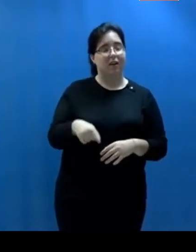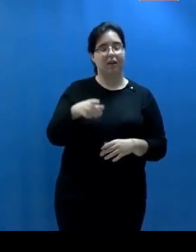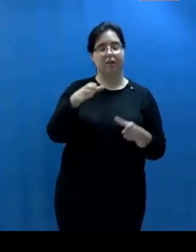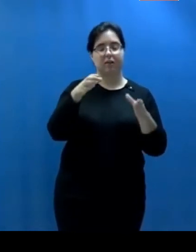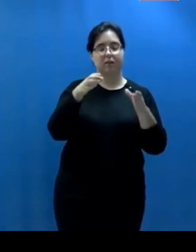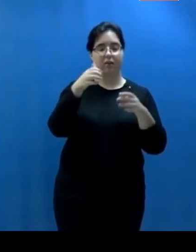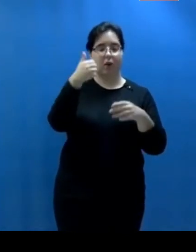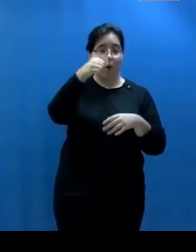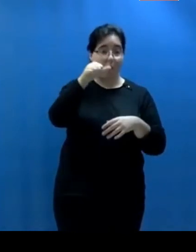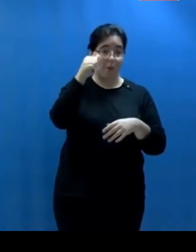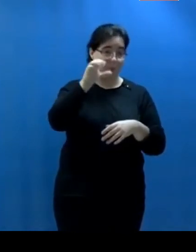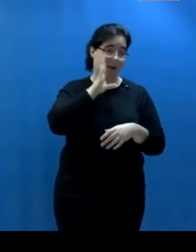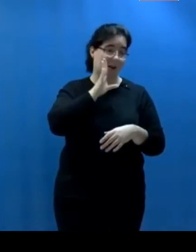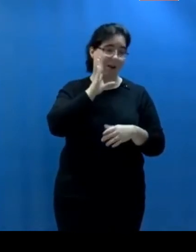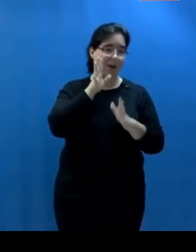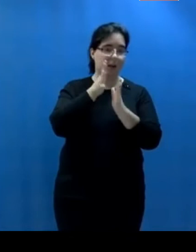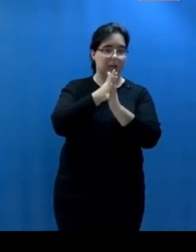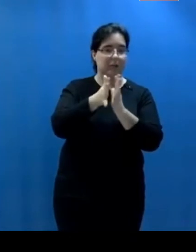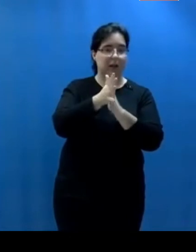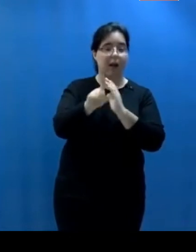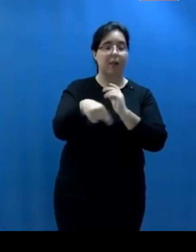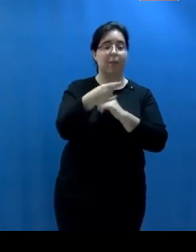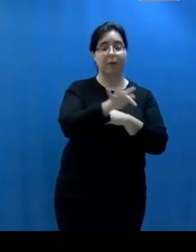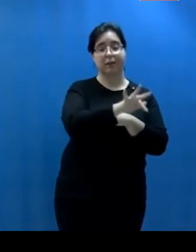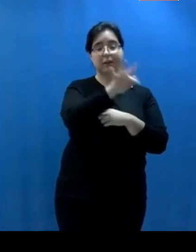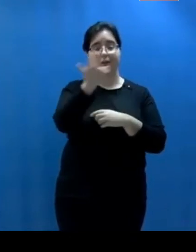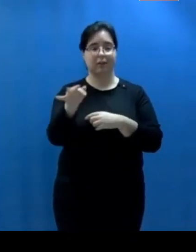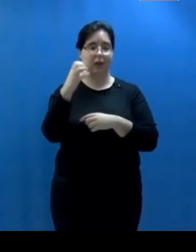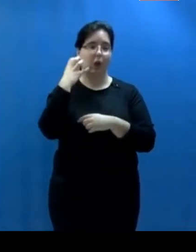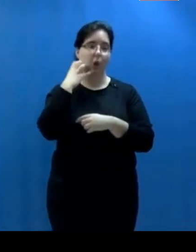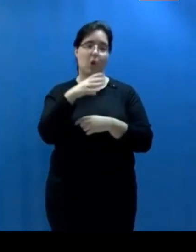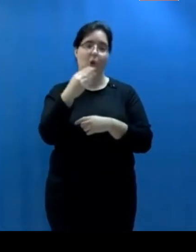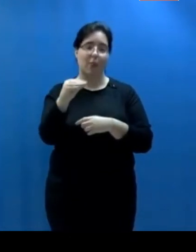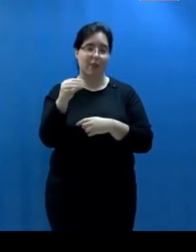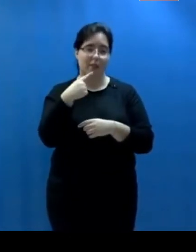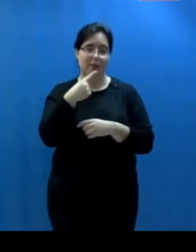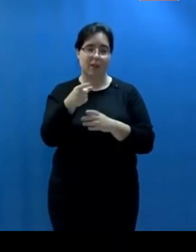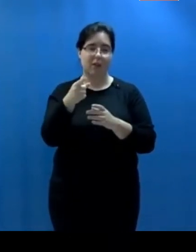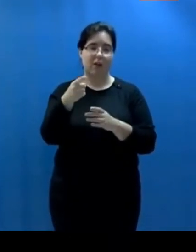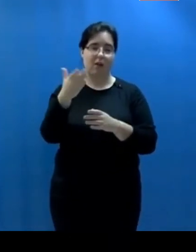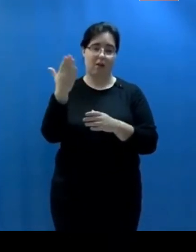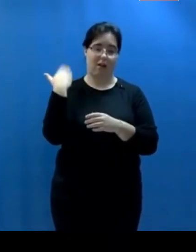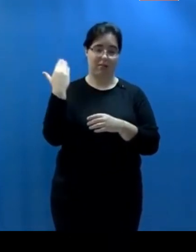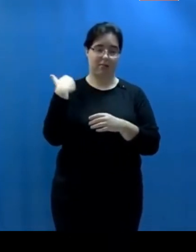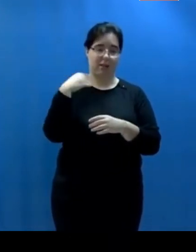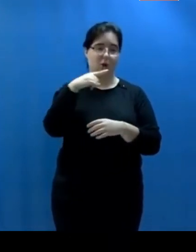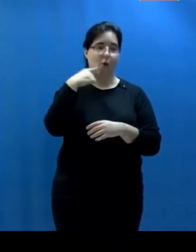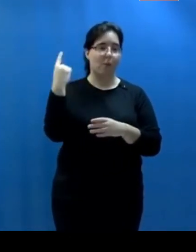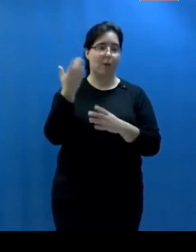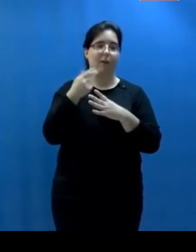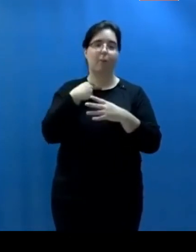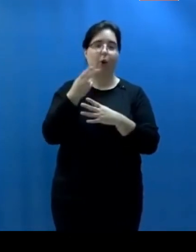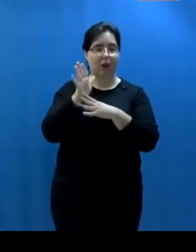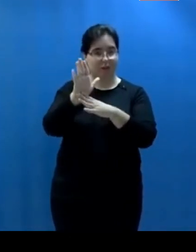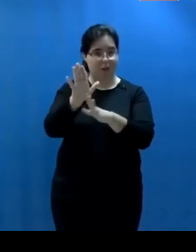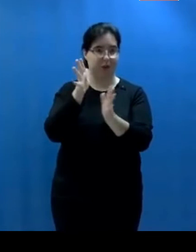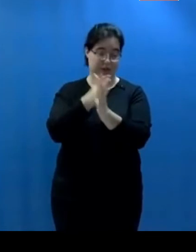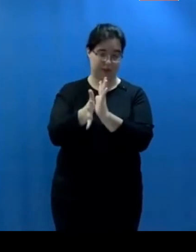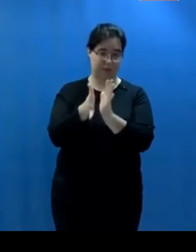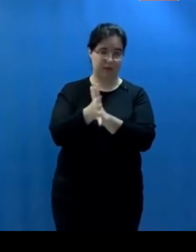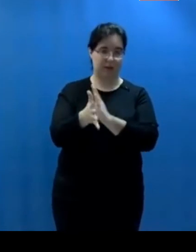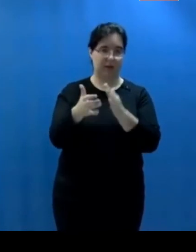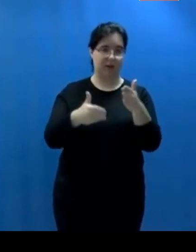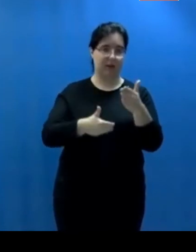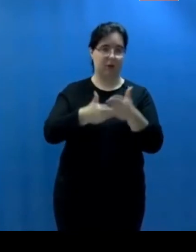explicaré, va passar el que va dir el senyor Enric Nomdedeu, el bo d'Enric Nomdedeu, l'anterior vicealcalde, el portaveu de Compromís, ho va explicar en una roda de